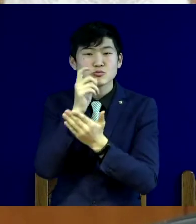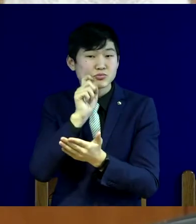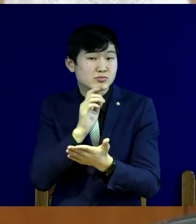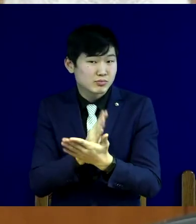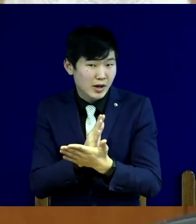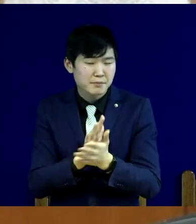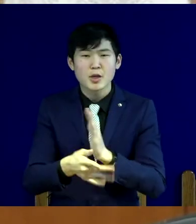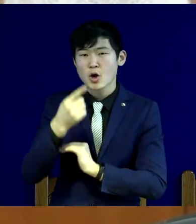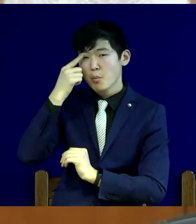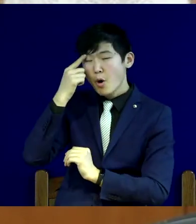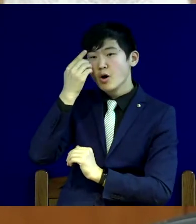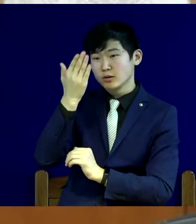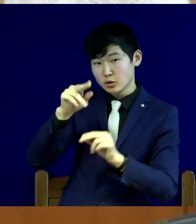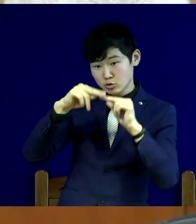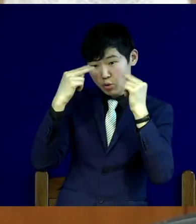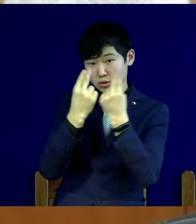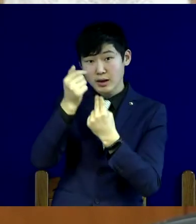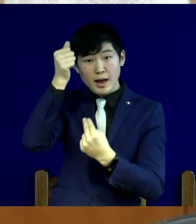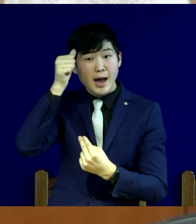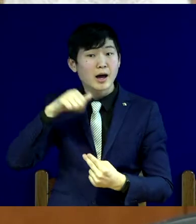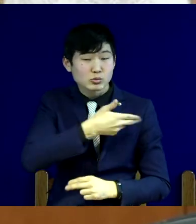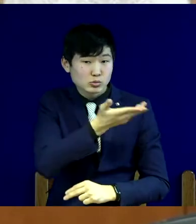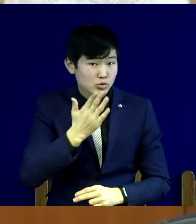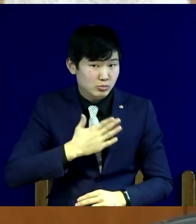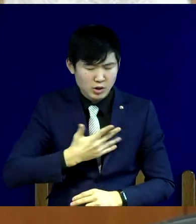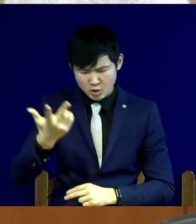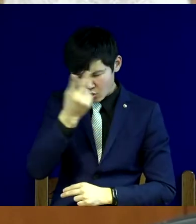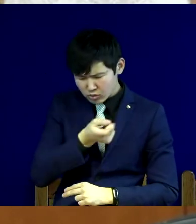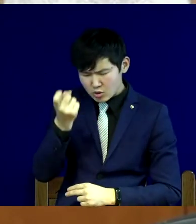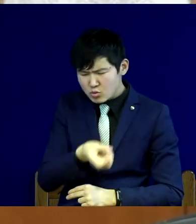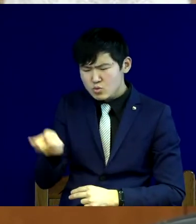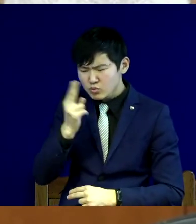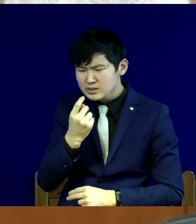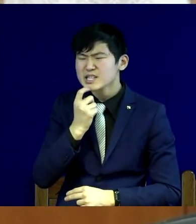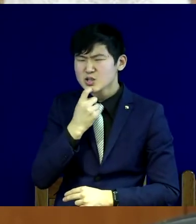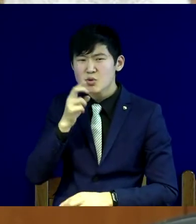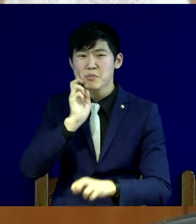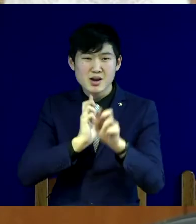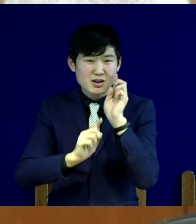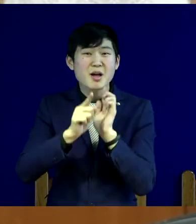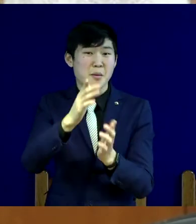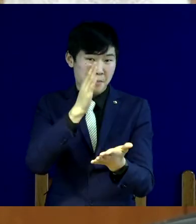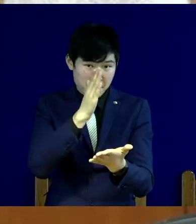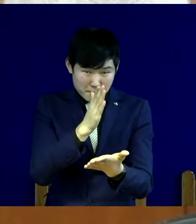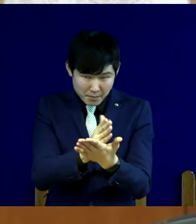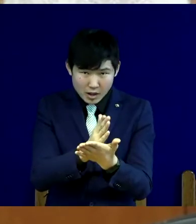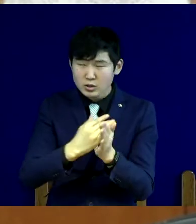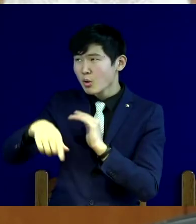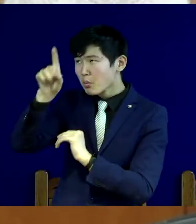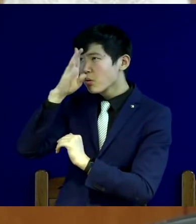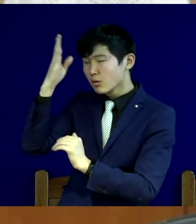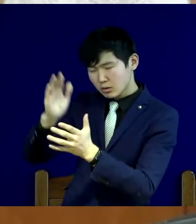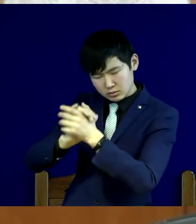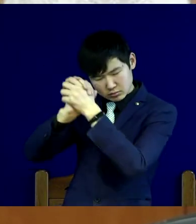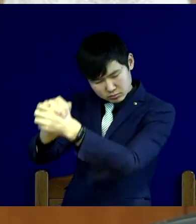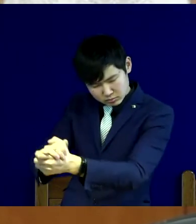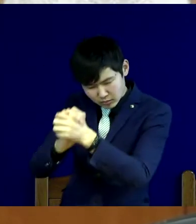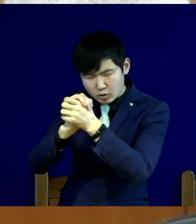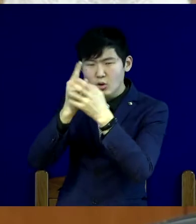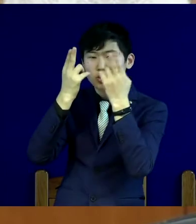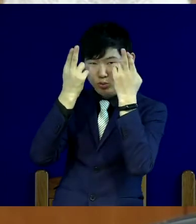우리 교회들 정말 어려운 가운데 그 형제 자매들이 하나님을 의지하고 순종하고